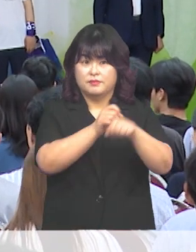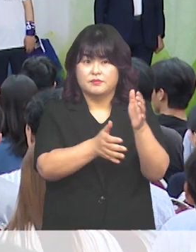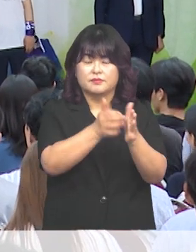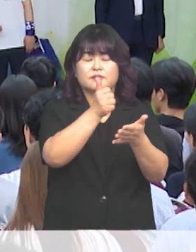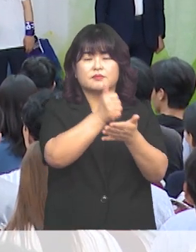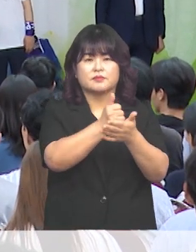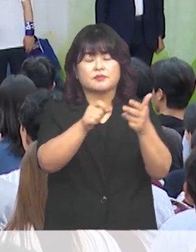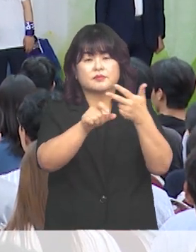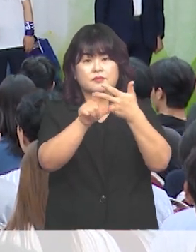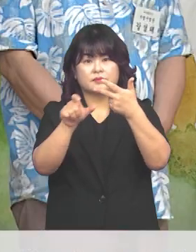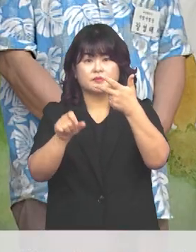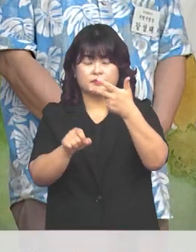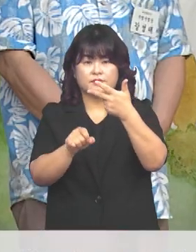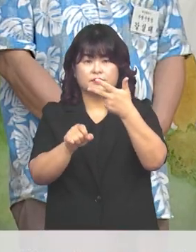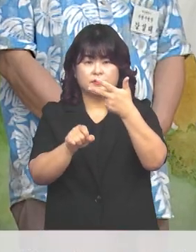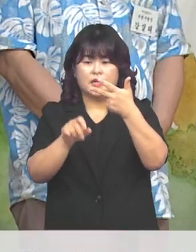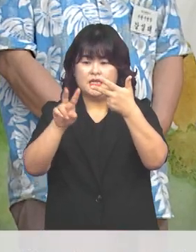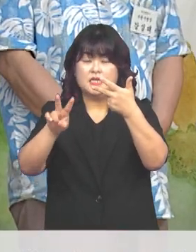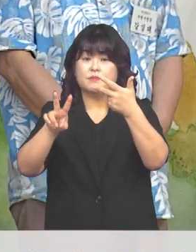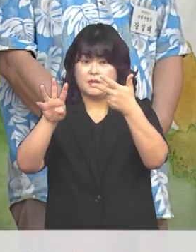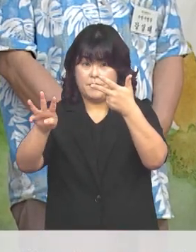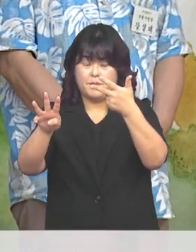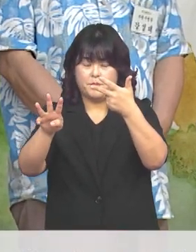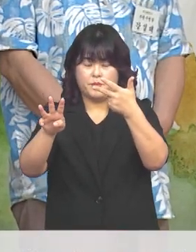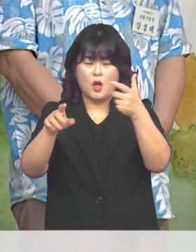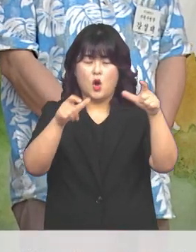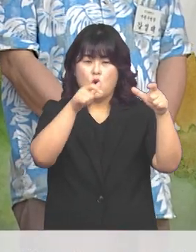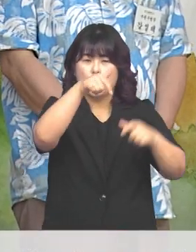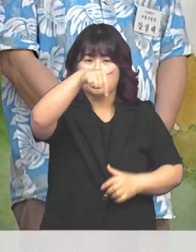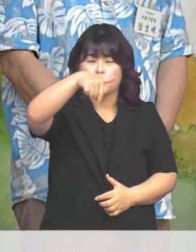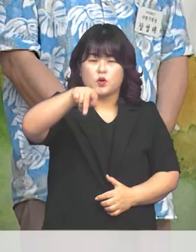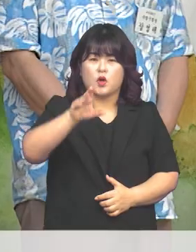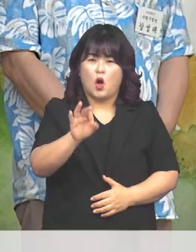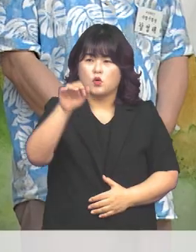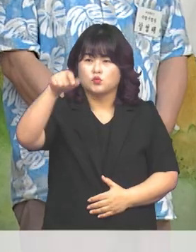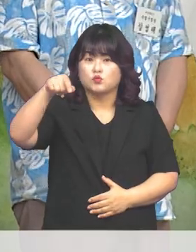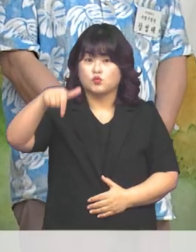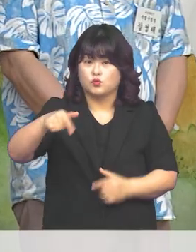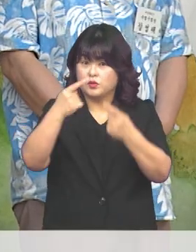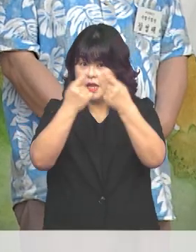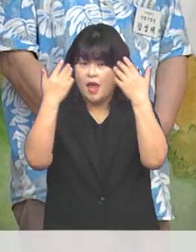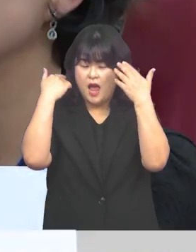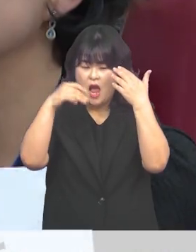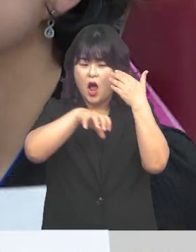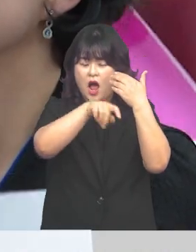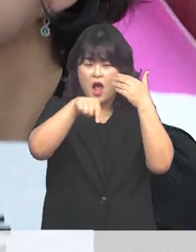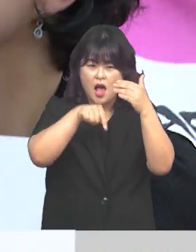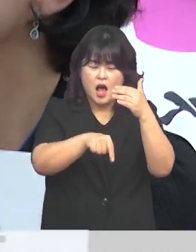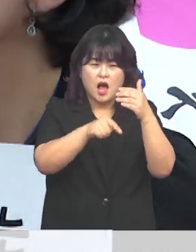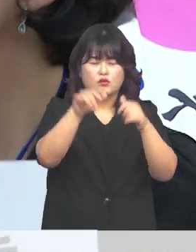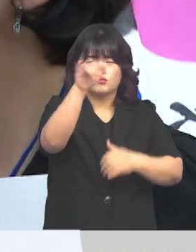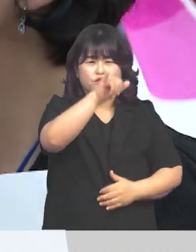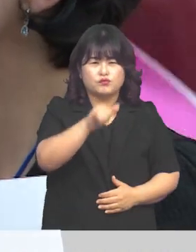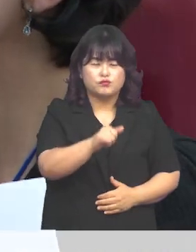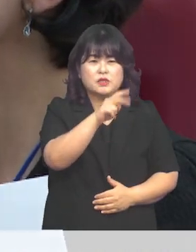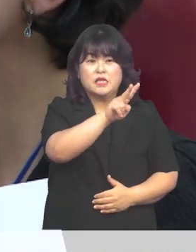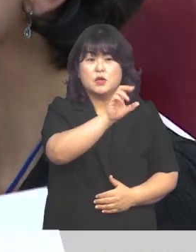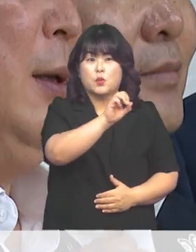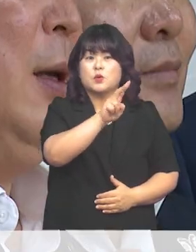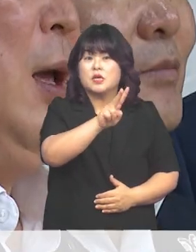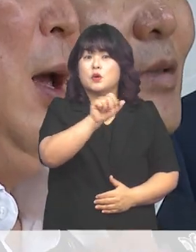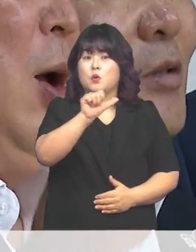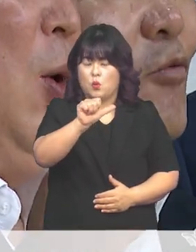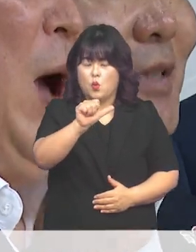이상일 용인 특례시장은 지난 23일 국립경북대학교에서 열린 2025 전국 기초단체장 매니페스토